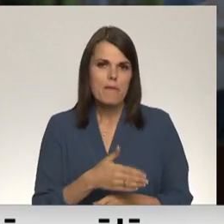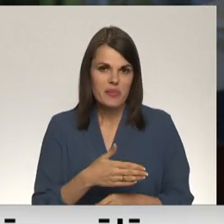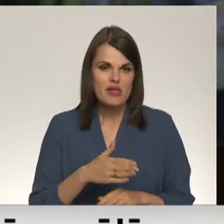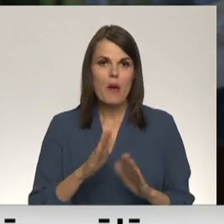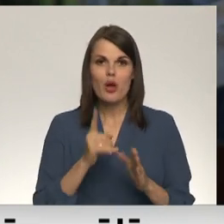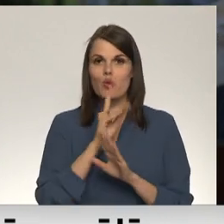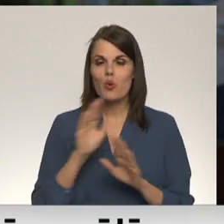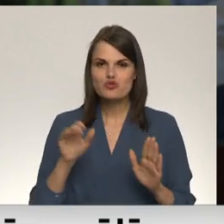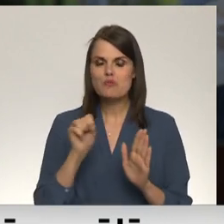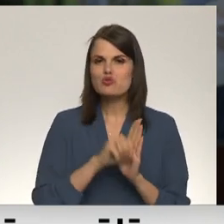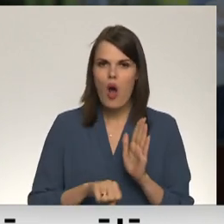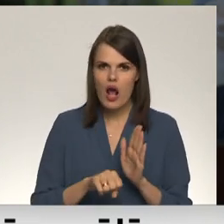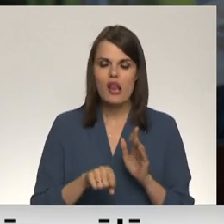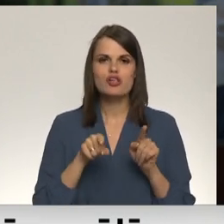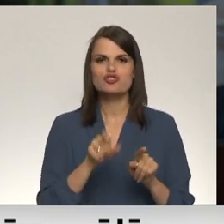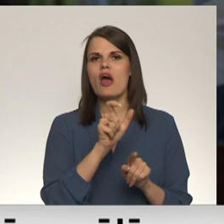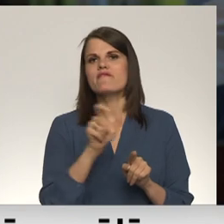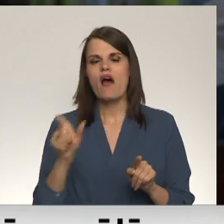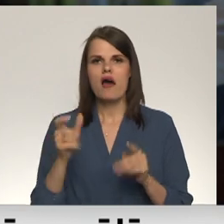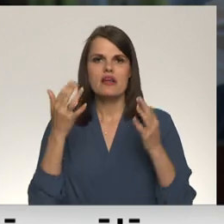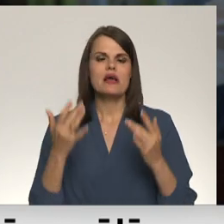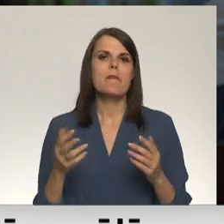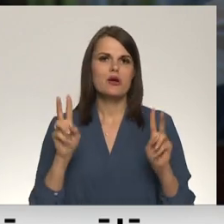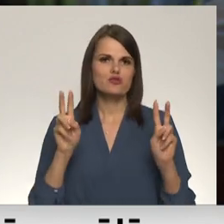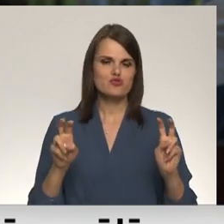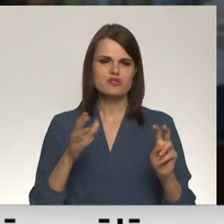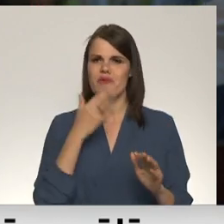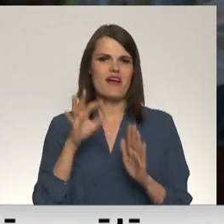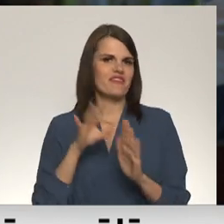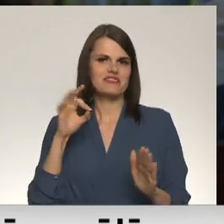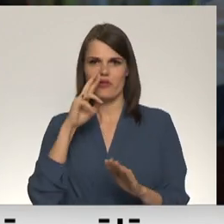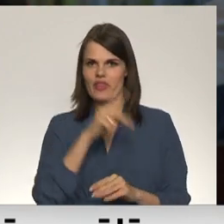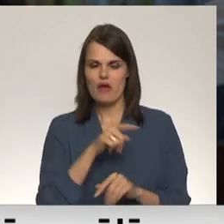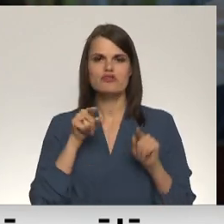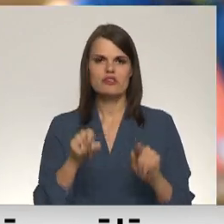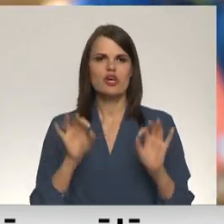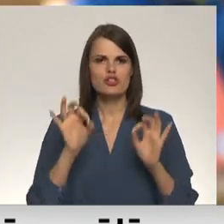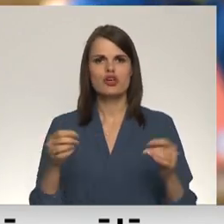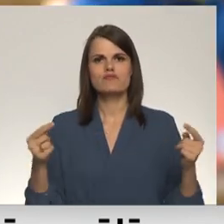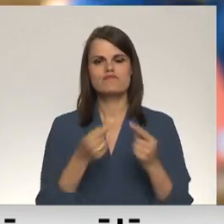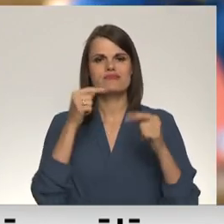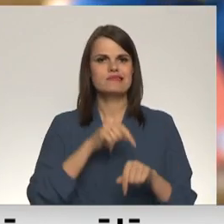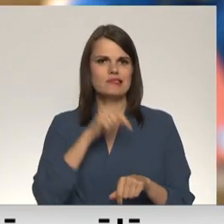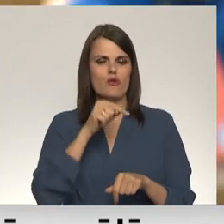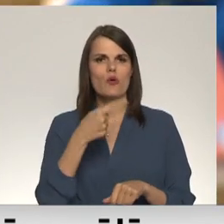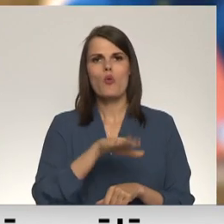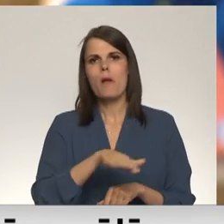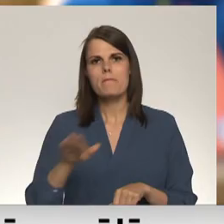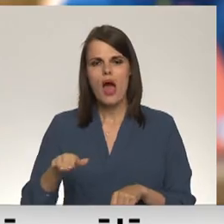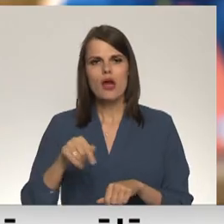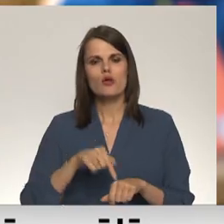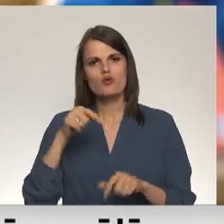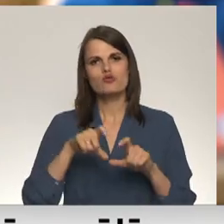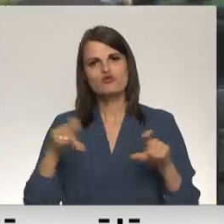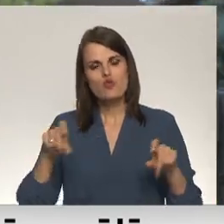klusums nogalina. Šie vārdi kampaņas nosaukumā nav izvēlēti nejauši. Tie attiecas uz sajūtām, ko bērni var izjust gan skolā,